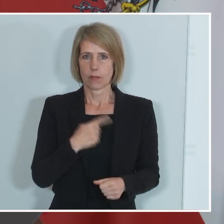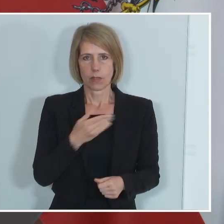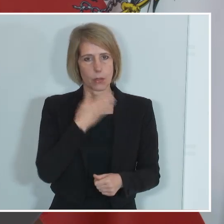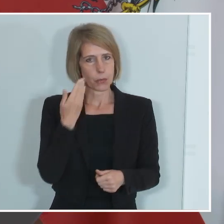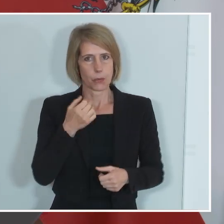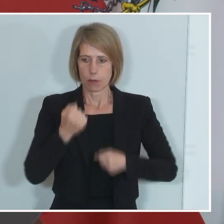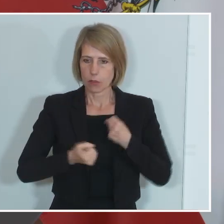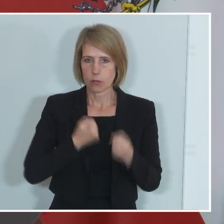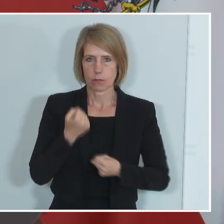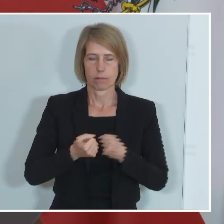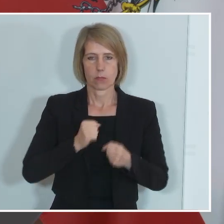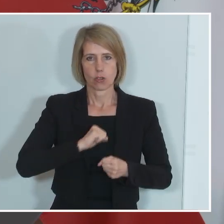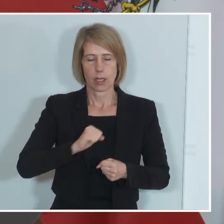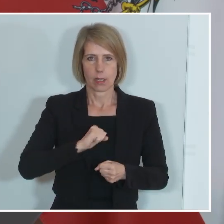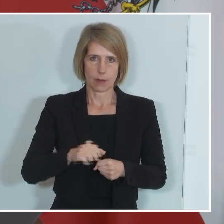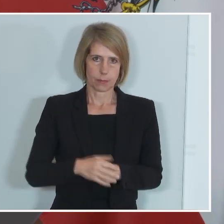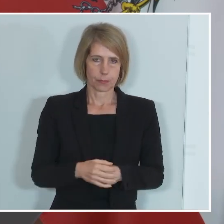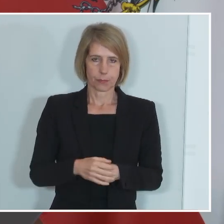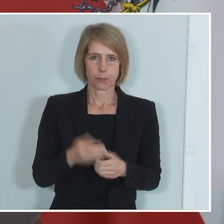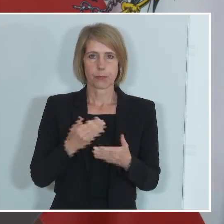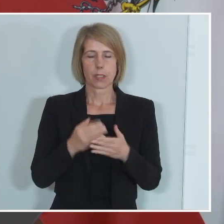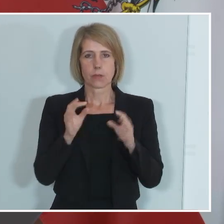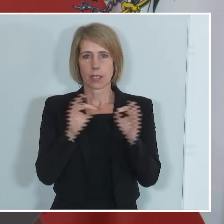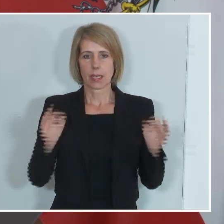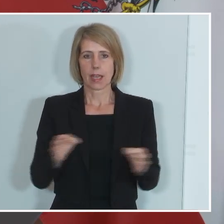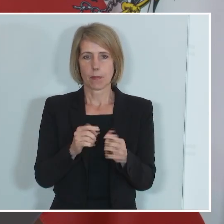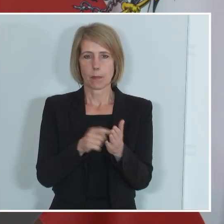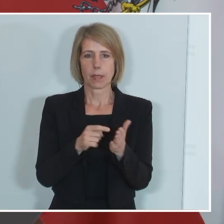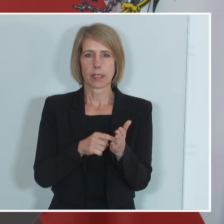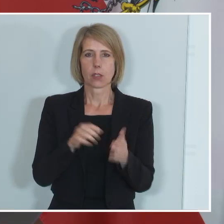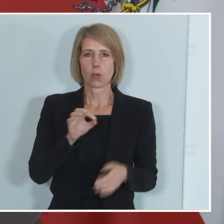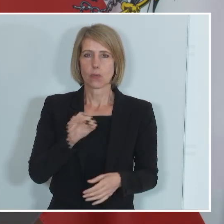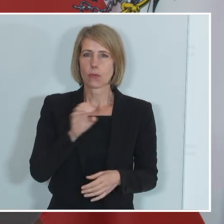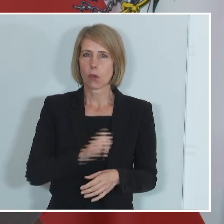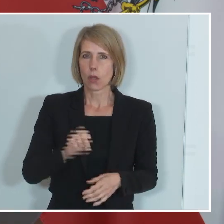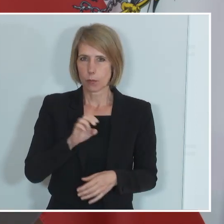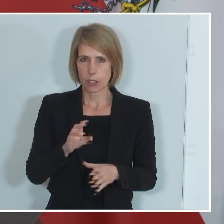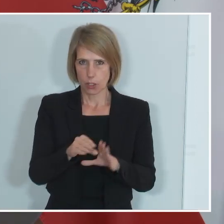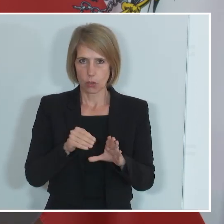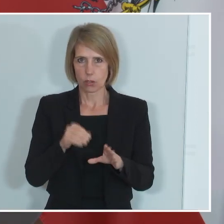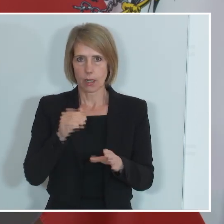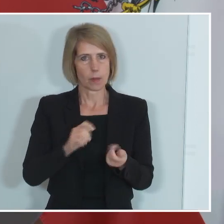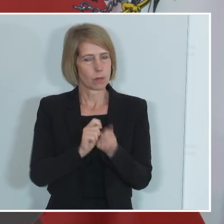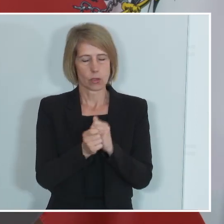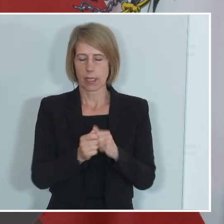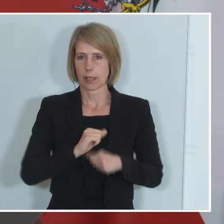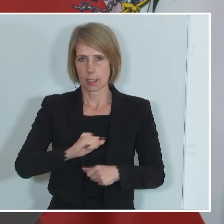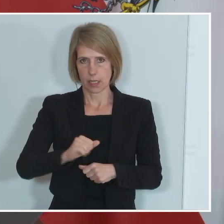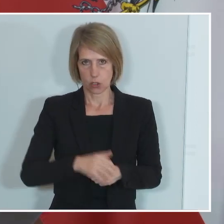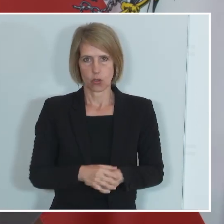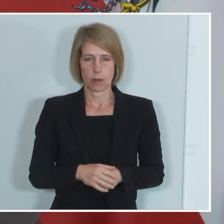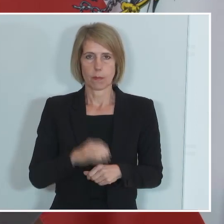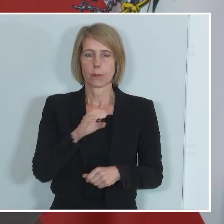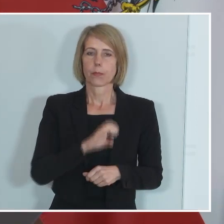in die Gänge kommen. Wir müssen daher die Rahmenbedingungen insbesondere für unsere europäischen Unternehmen ändern. Der